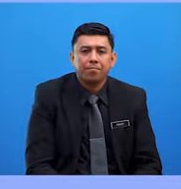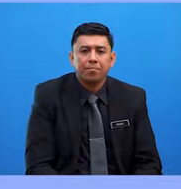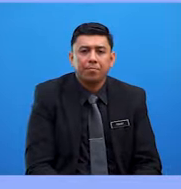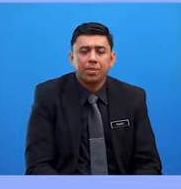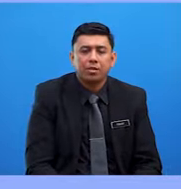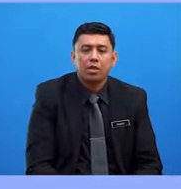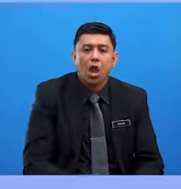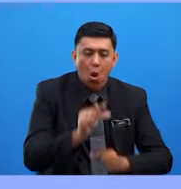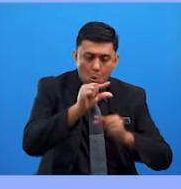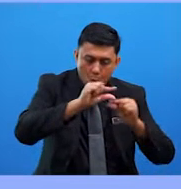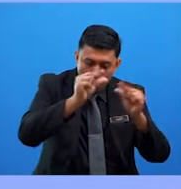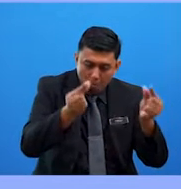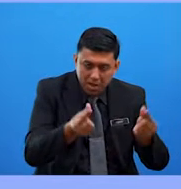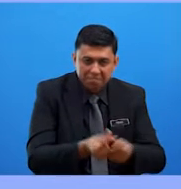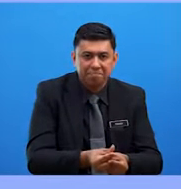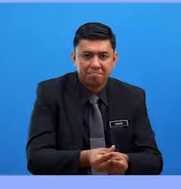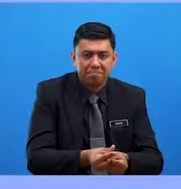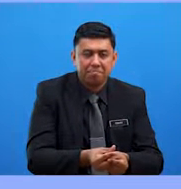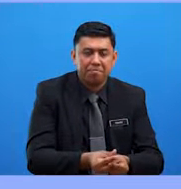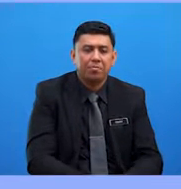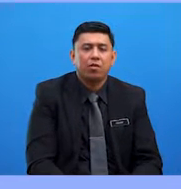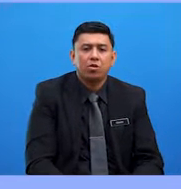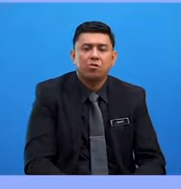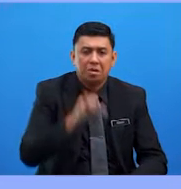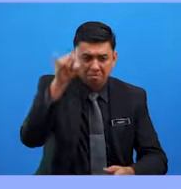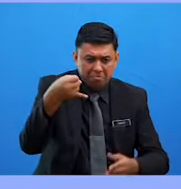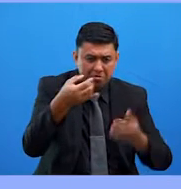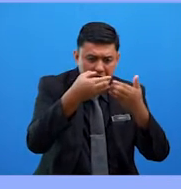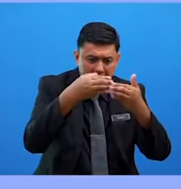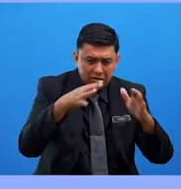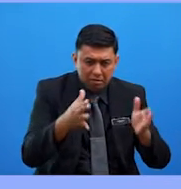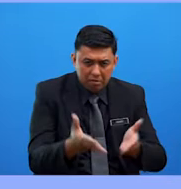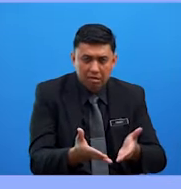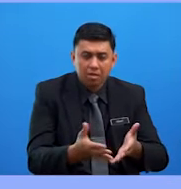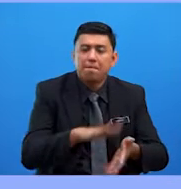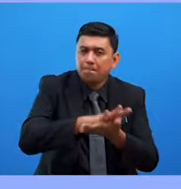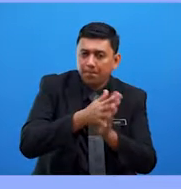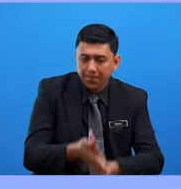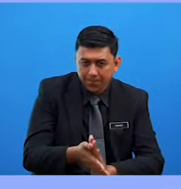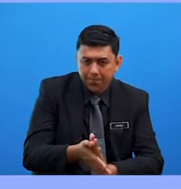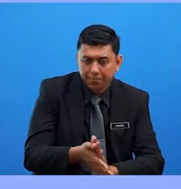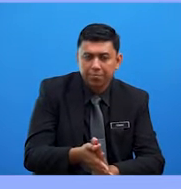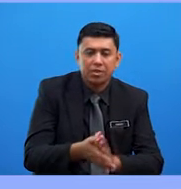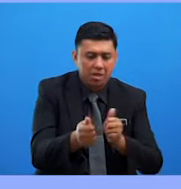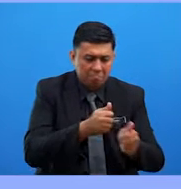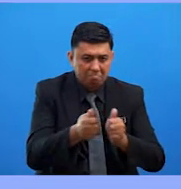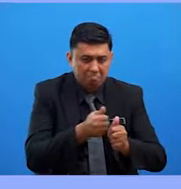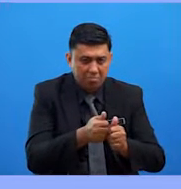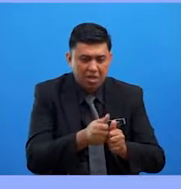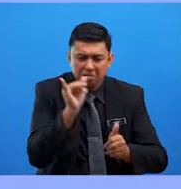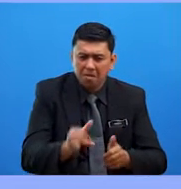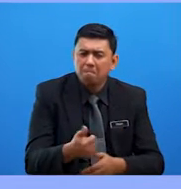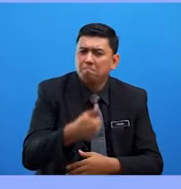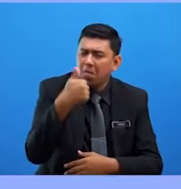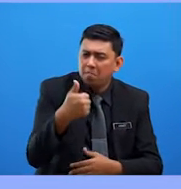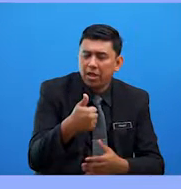pertama, globalisasi, di mana jaringan dunia tanpa sempadan menjadikan persaingan yang sengit